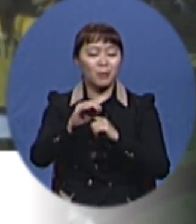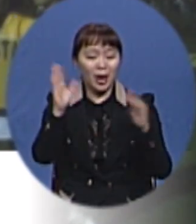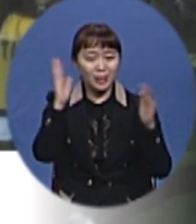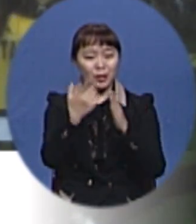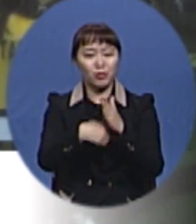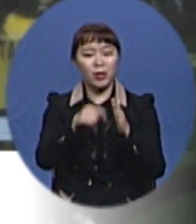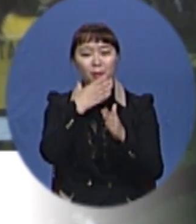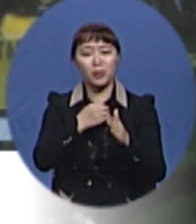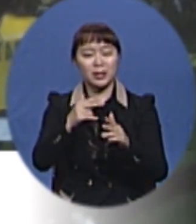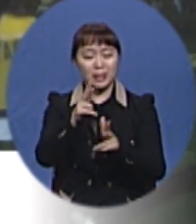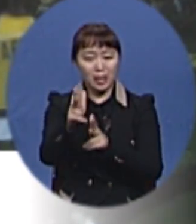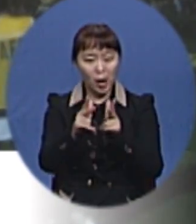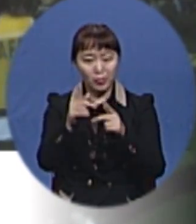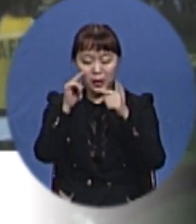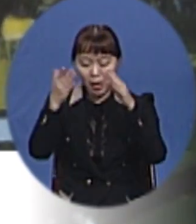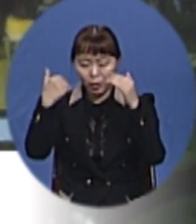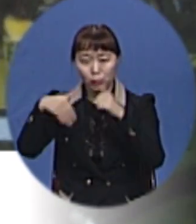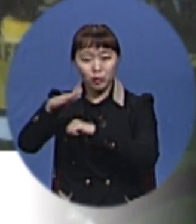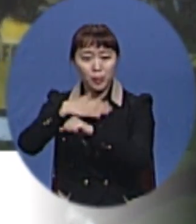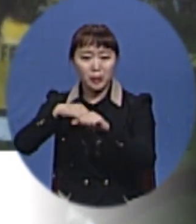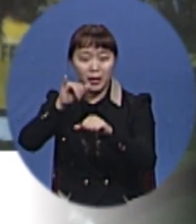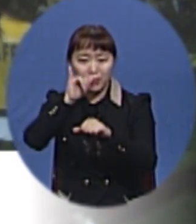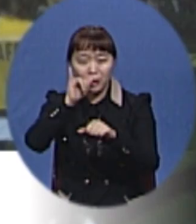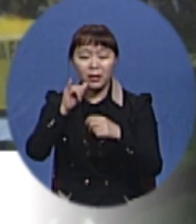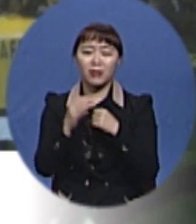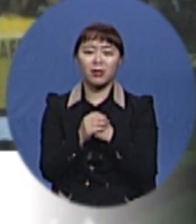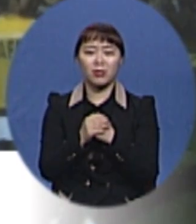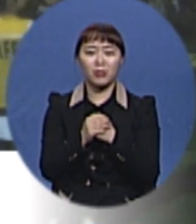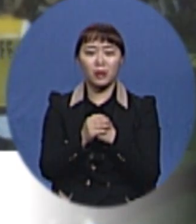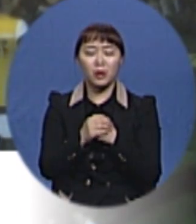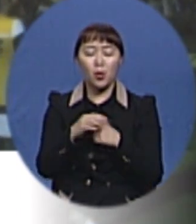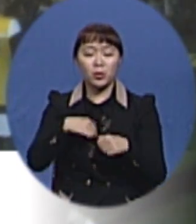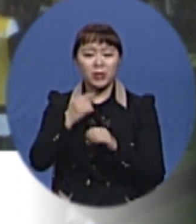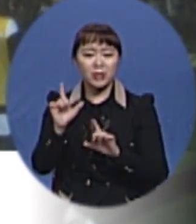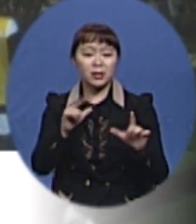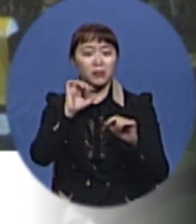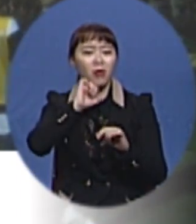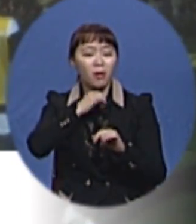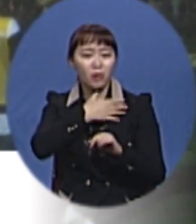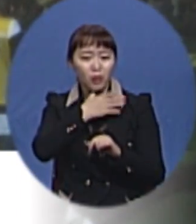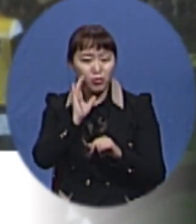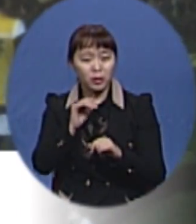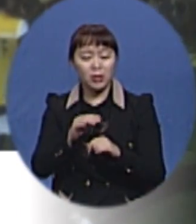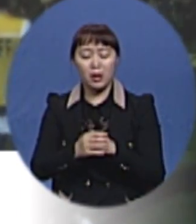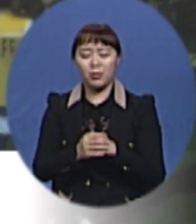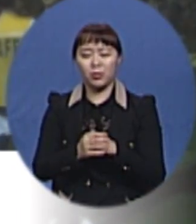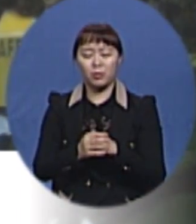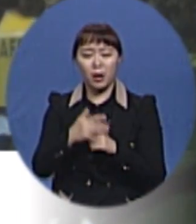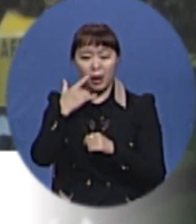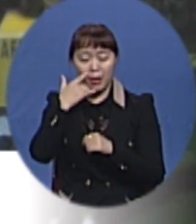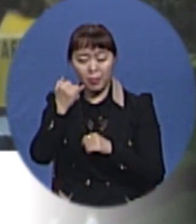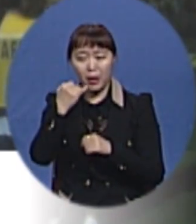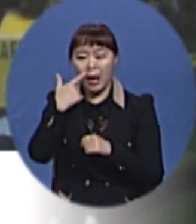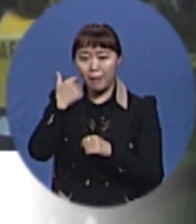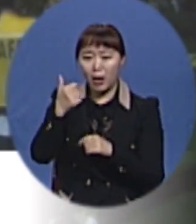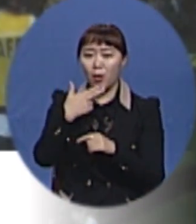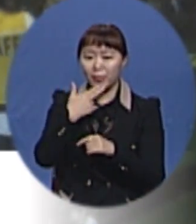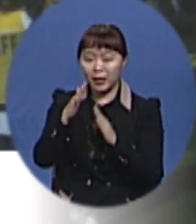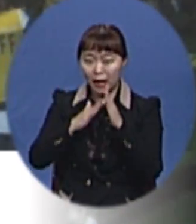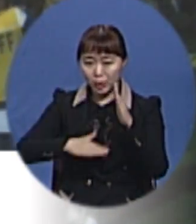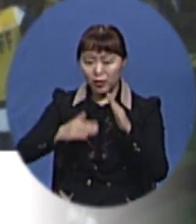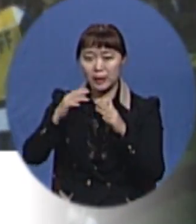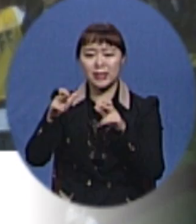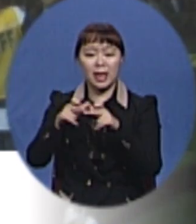위한 복지 사업, 그리고 대학교 인근 주변에 있는 독거노인분들, 그리고 한부모 가정, 장애인